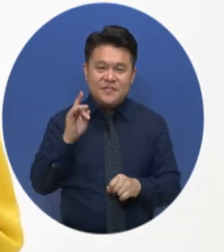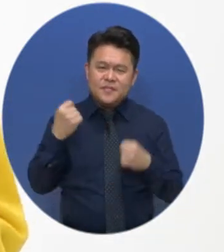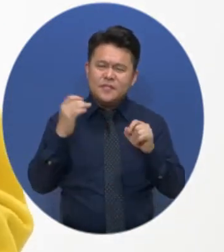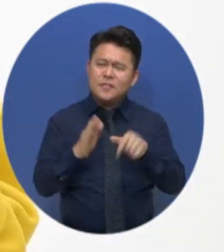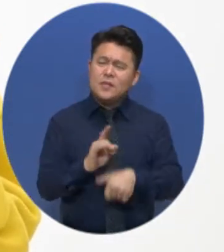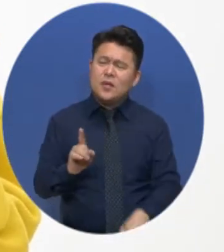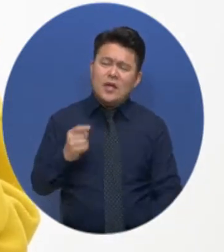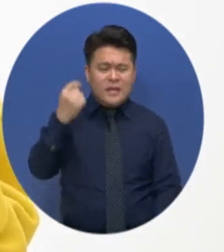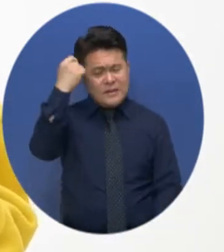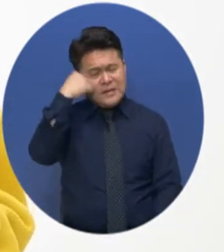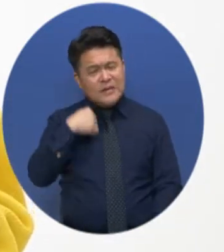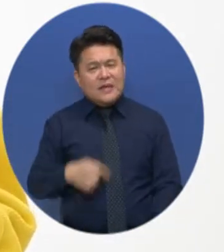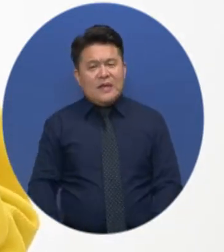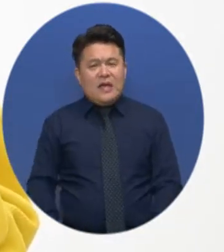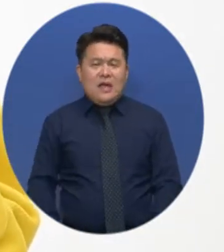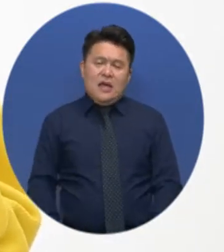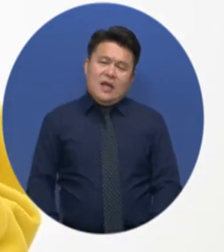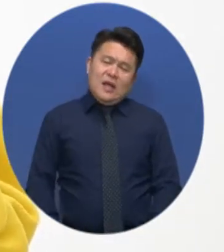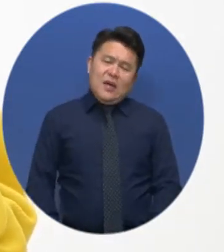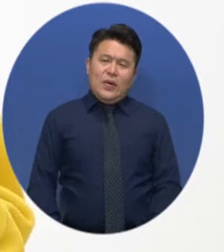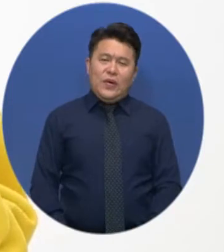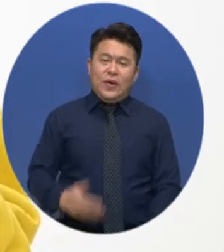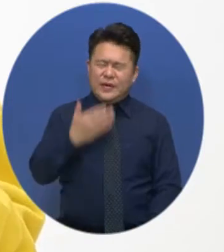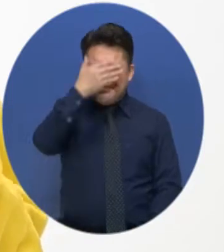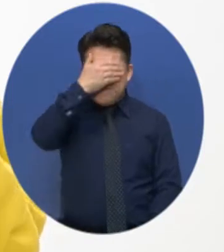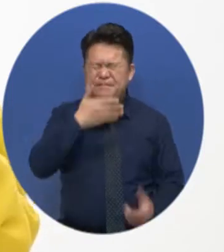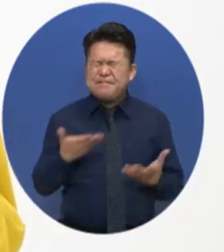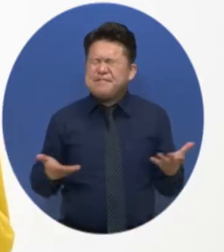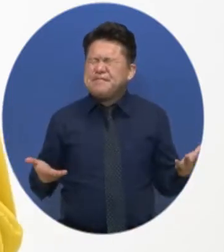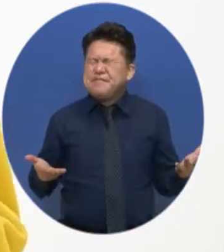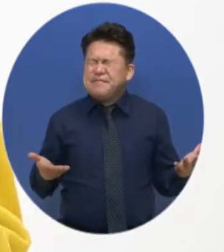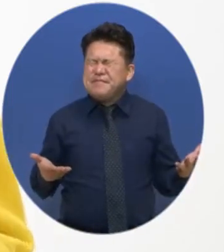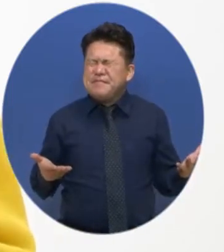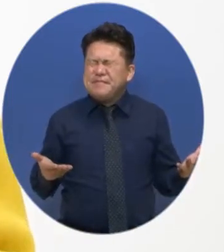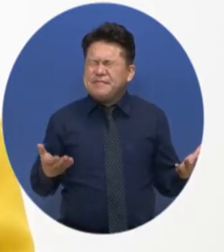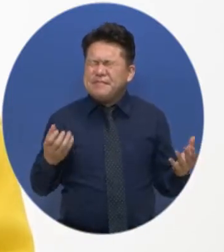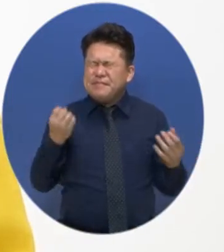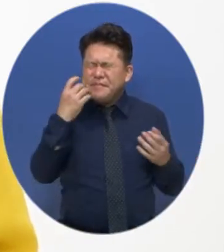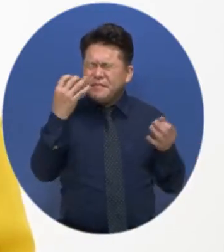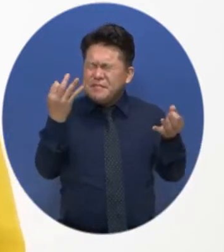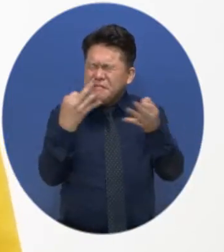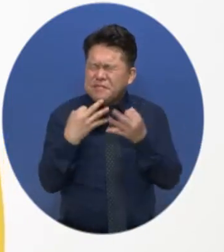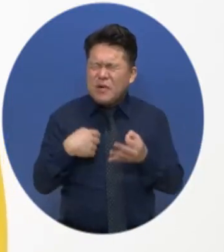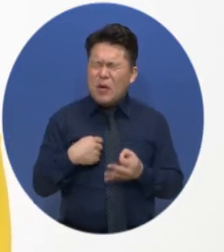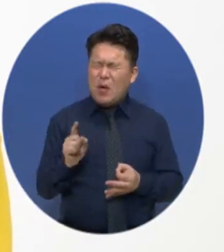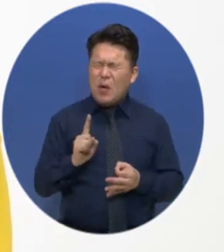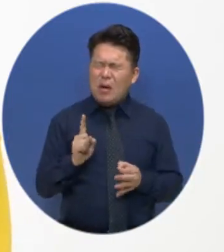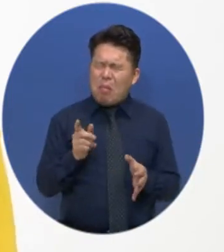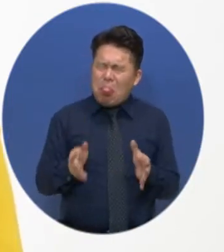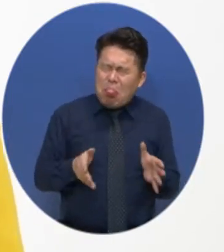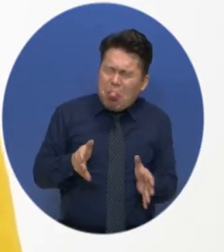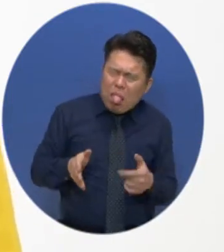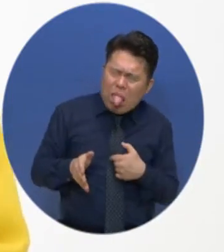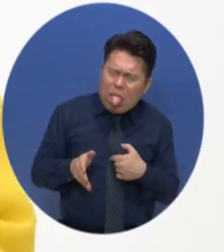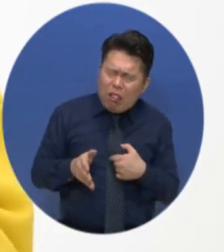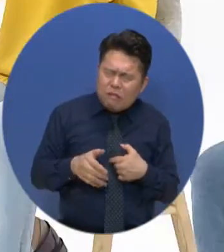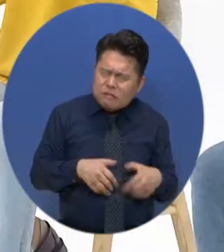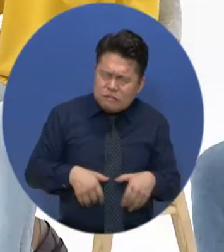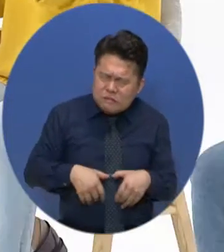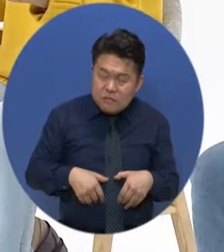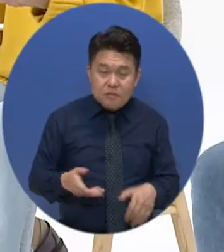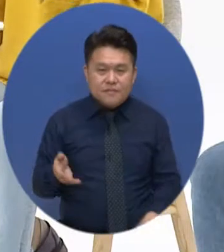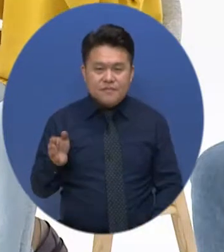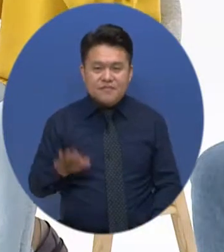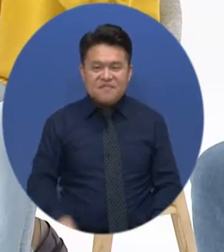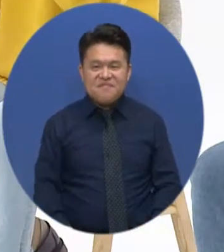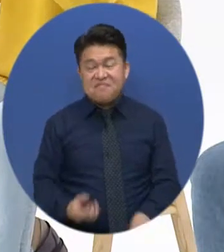되게 뭔가 안 보이니까 나만 쳐다볼 것 같고 사람들이 뭔가 쭈뼛쭈뼛하게 됐었는데